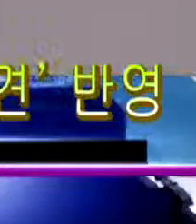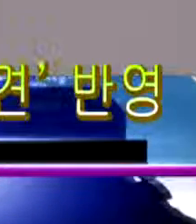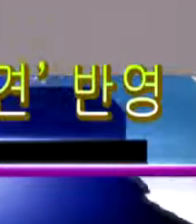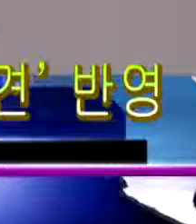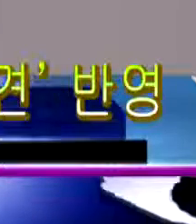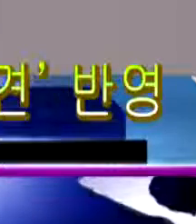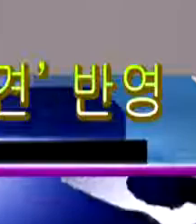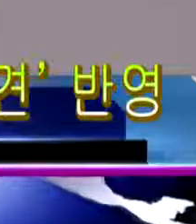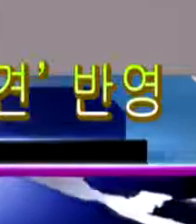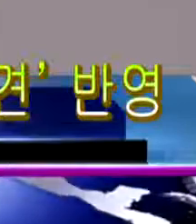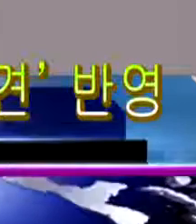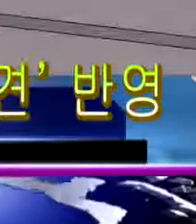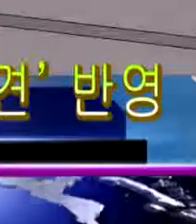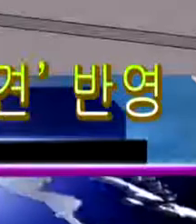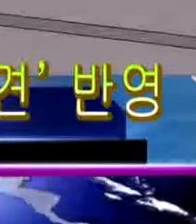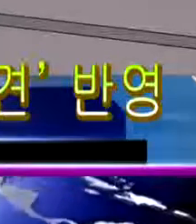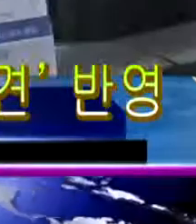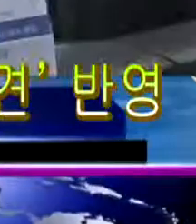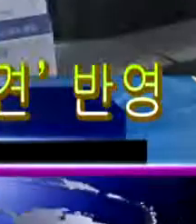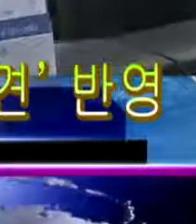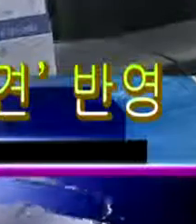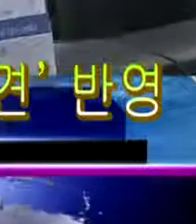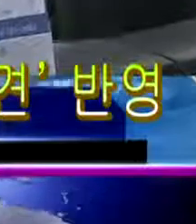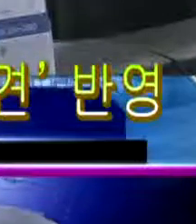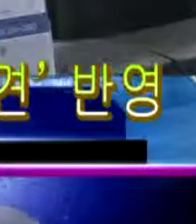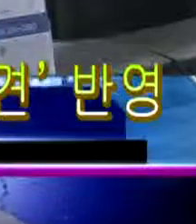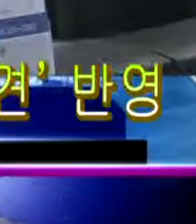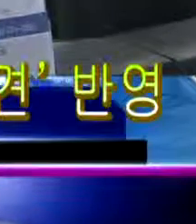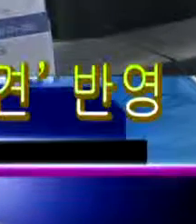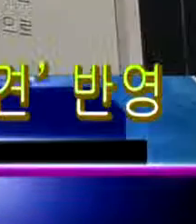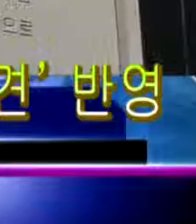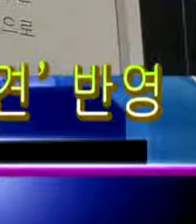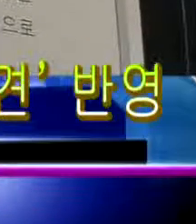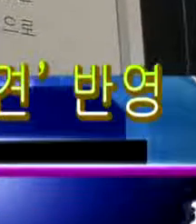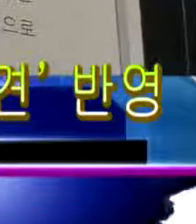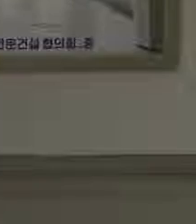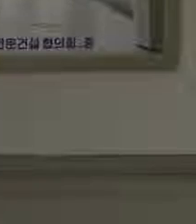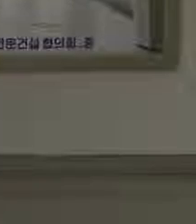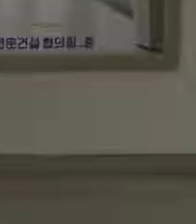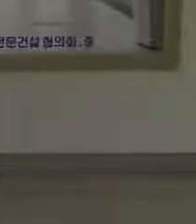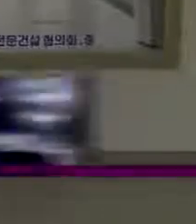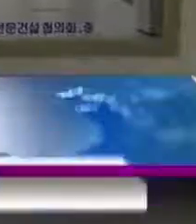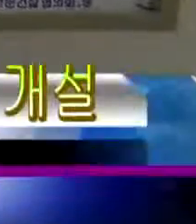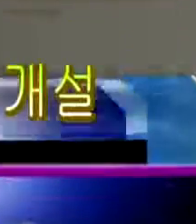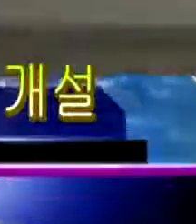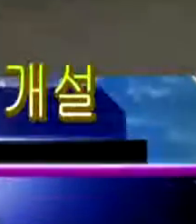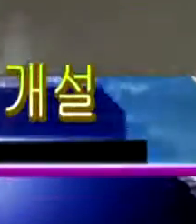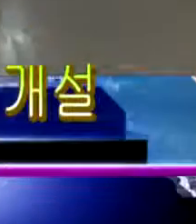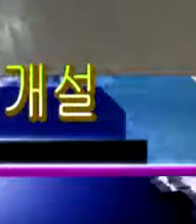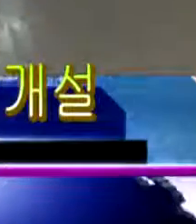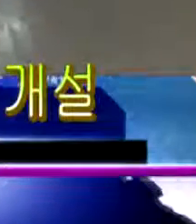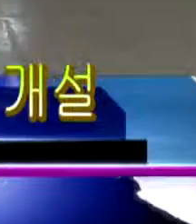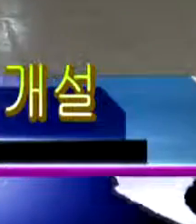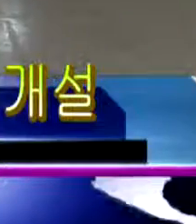2035년 도시기본계획에 관내 기업체들의 의견을 반영하기 위해 의견을 수렴하고 있습니다. 다세대 다가구 주택과